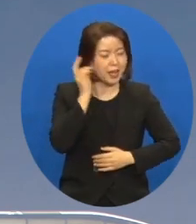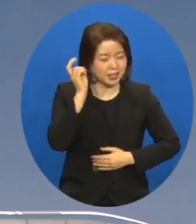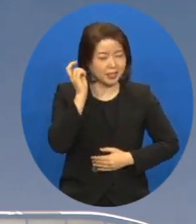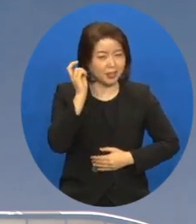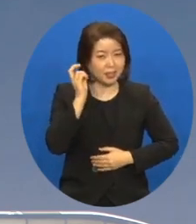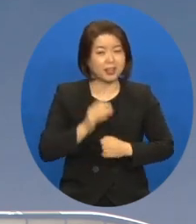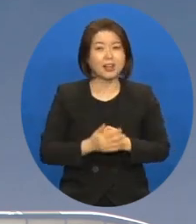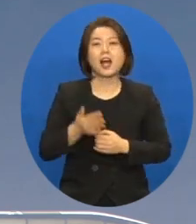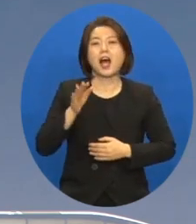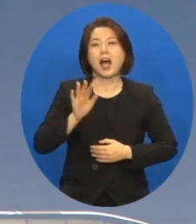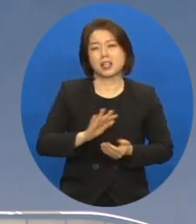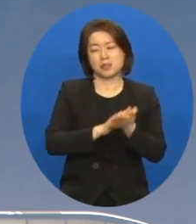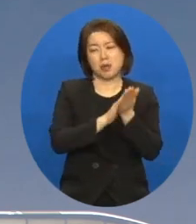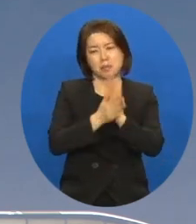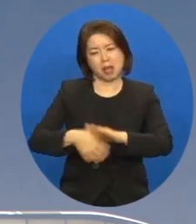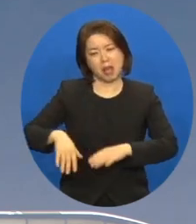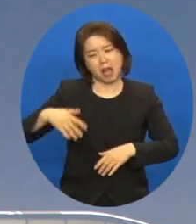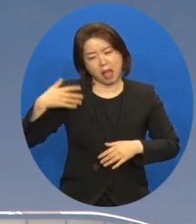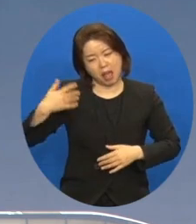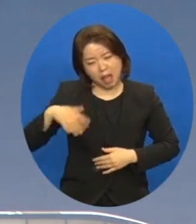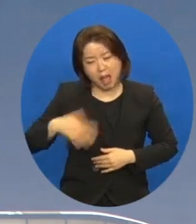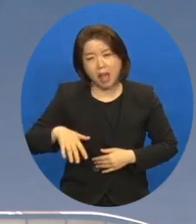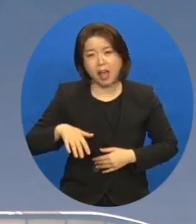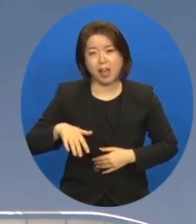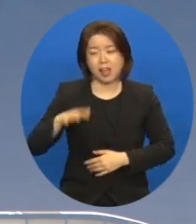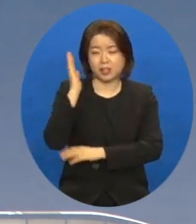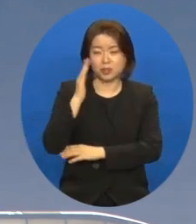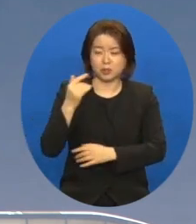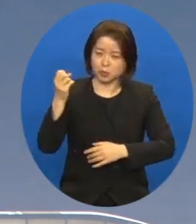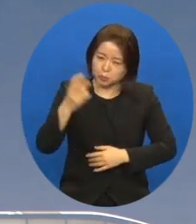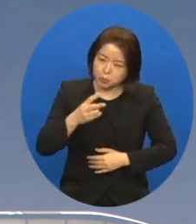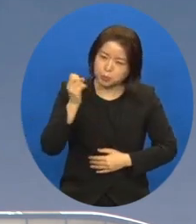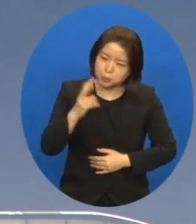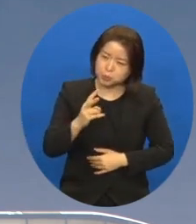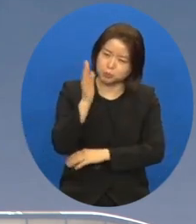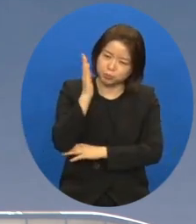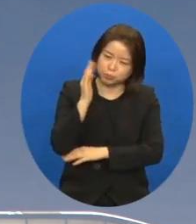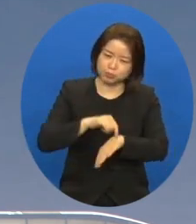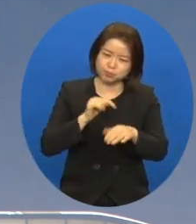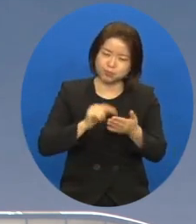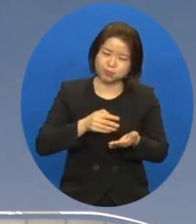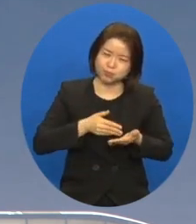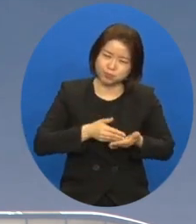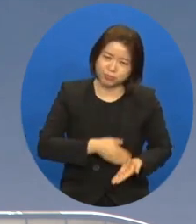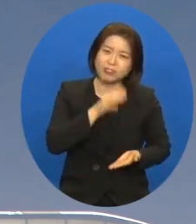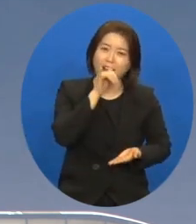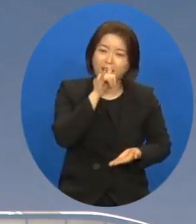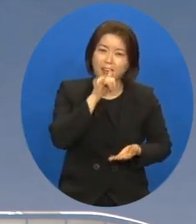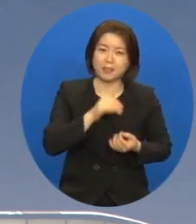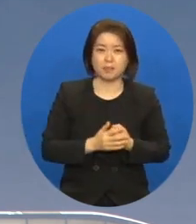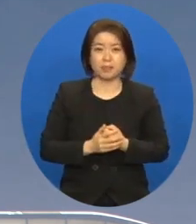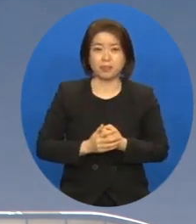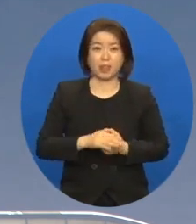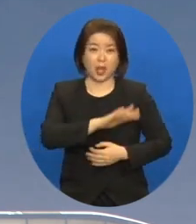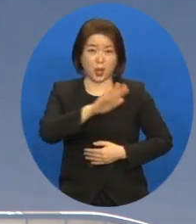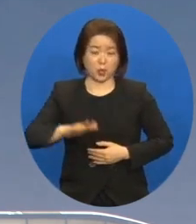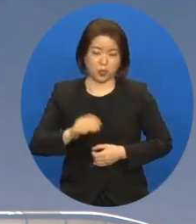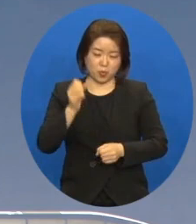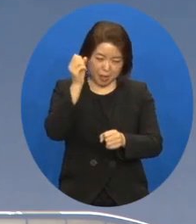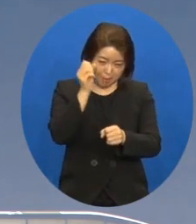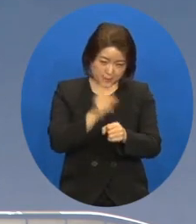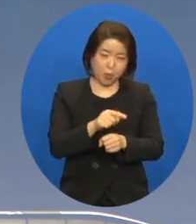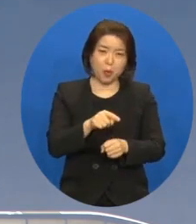변화되지 않는 설교를 또 해야 되나? 그런 마음의 무거움이 있었습니다. 실제로 우리의 본성은 굉장히